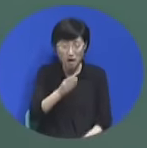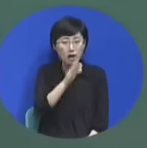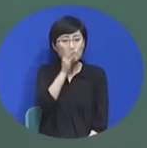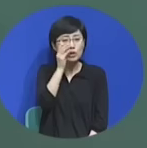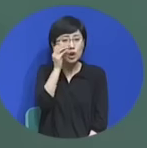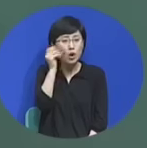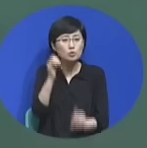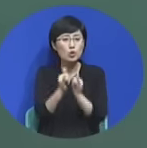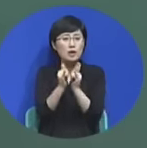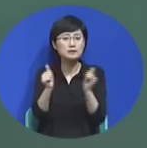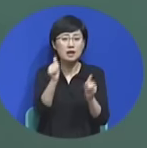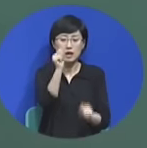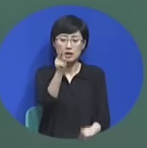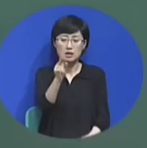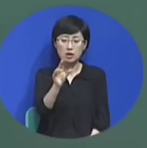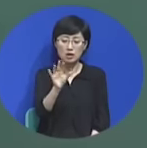맞습니다.